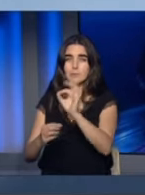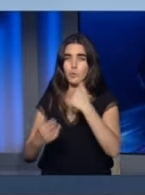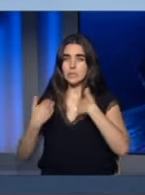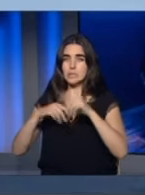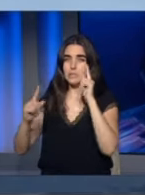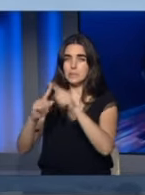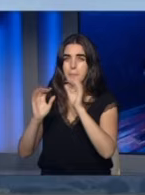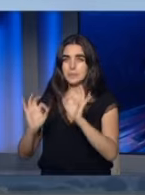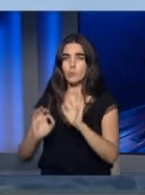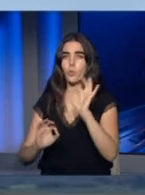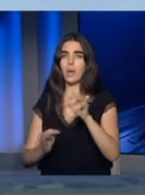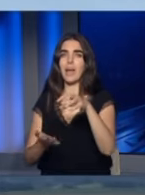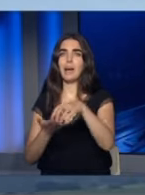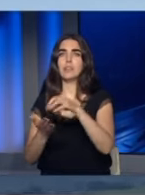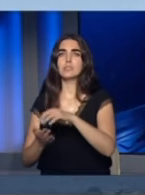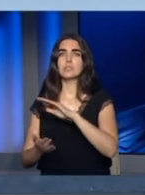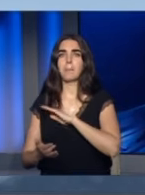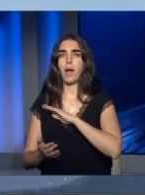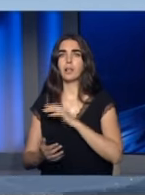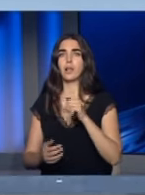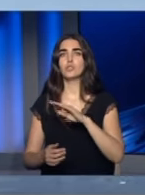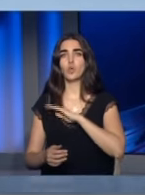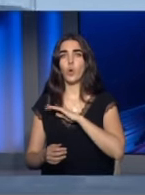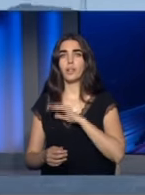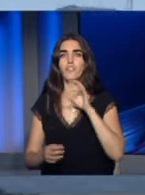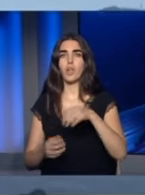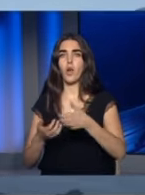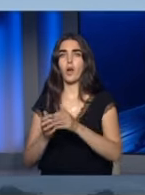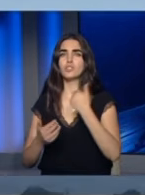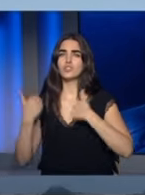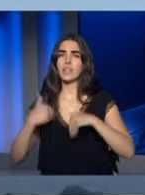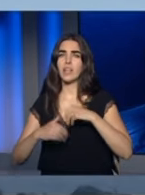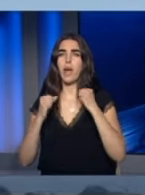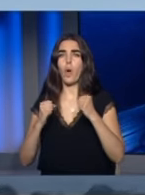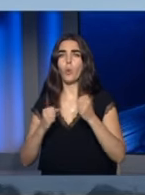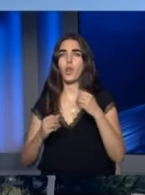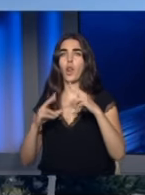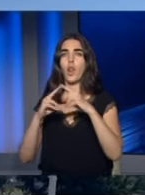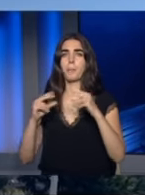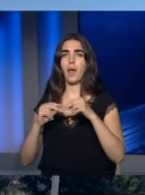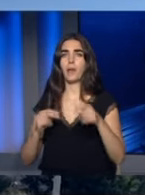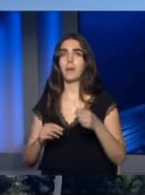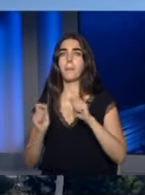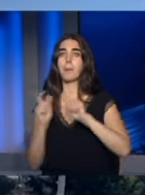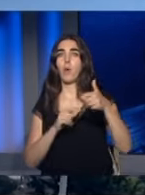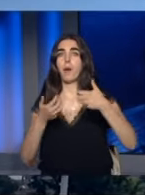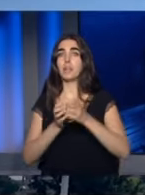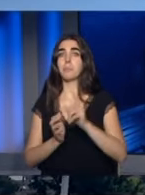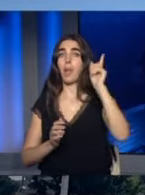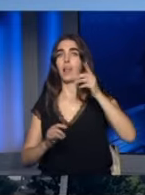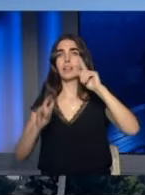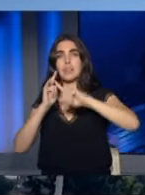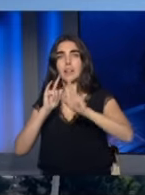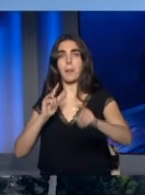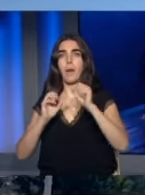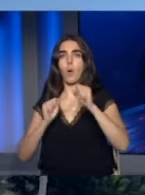اهدافها بدقه ما ادى الى تدمير الرادار وتعطيله وايقاع الضباط والجنود بين قتلى وجرحى بحسب